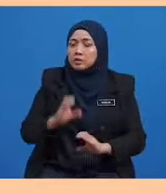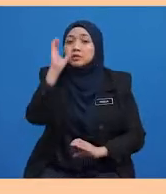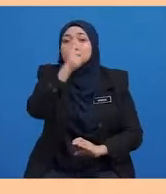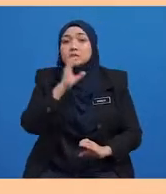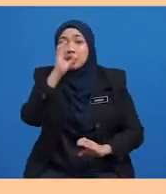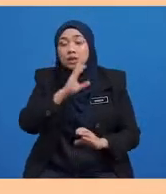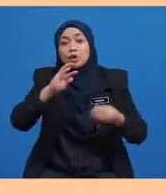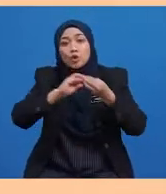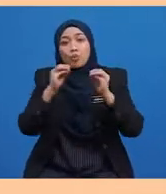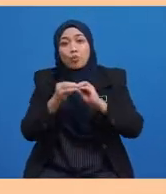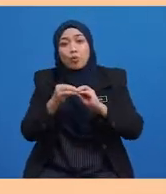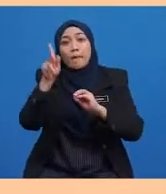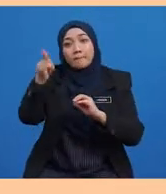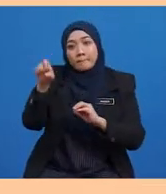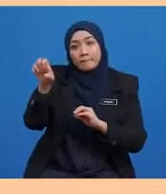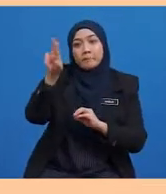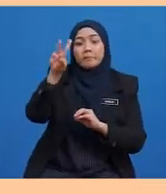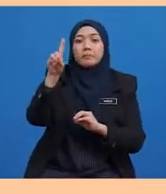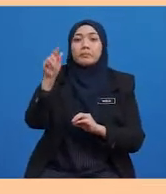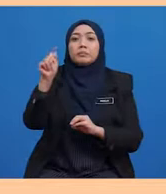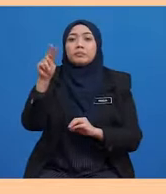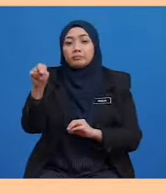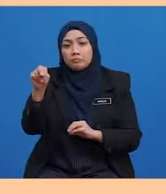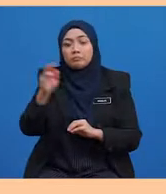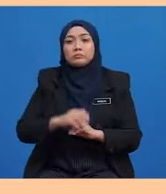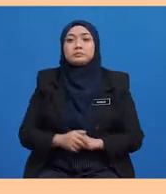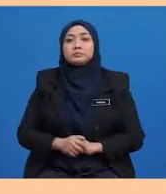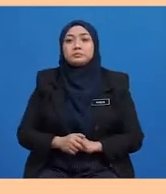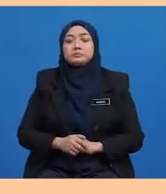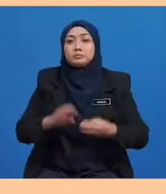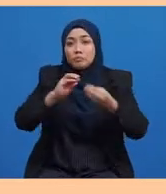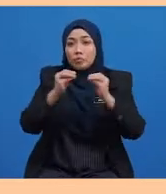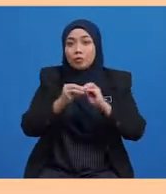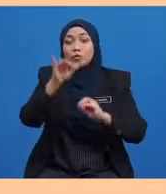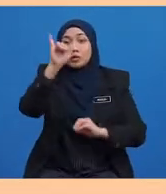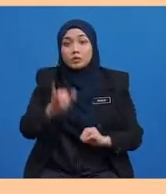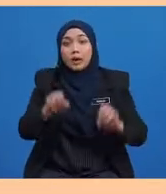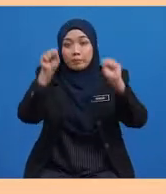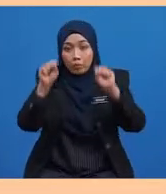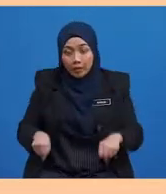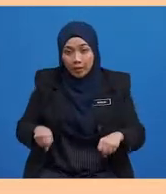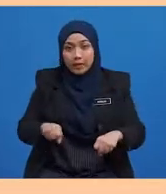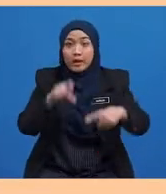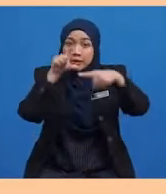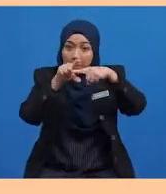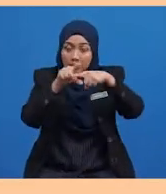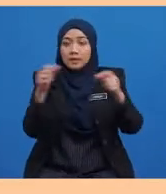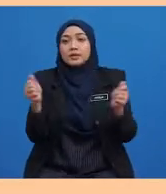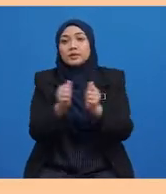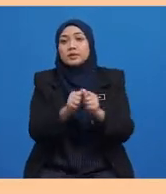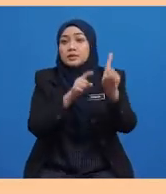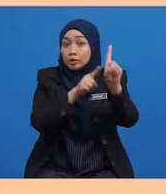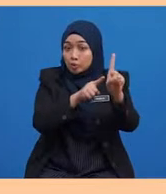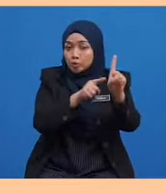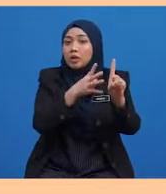pasti nombor perdana. Nombor perdana adalah nombor yang boleh dibahagi dengan satu